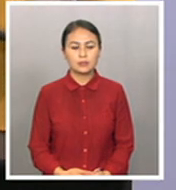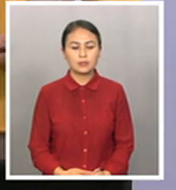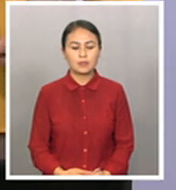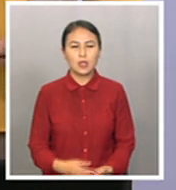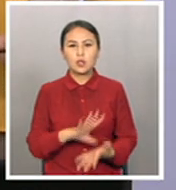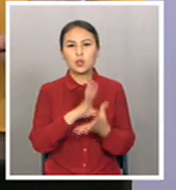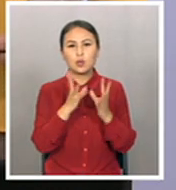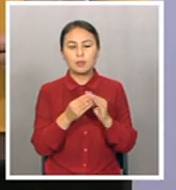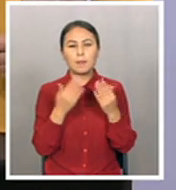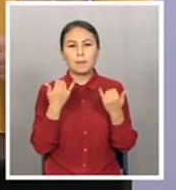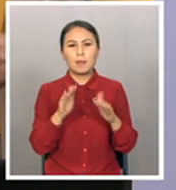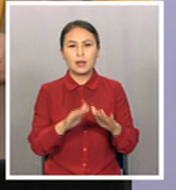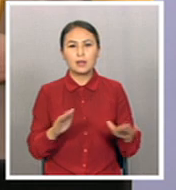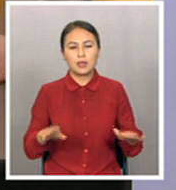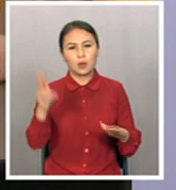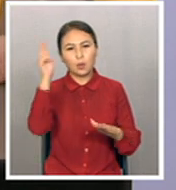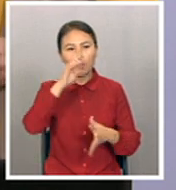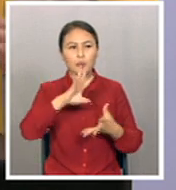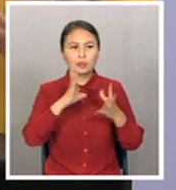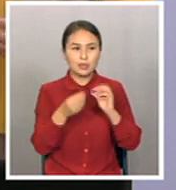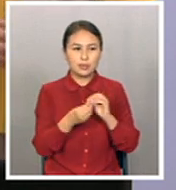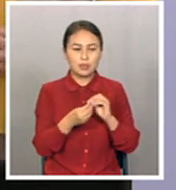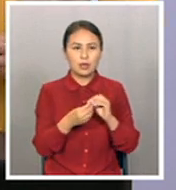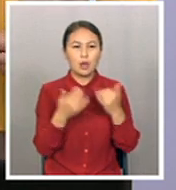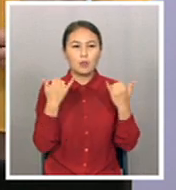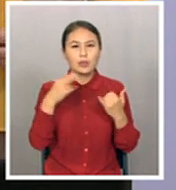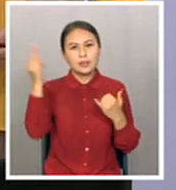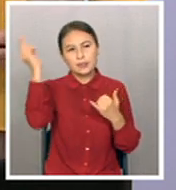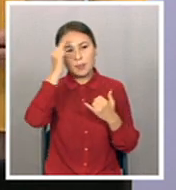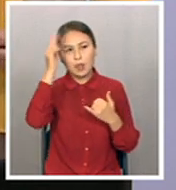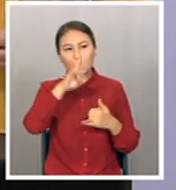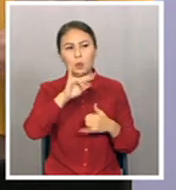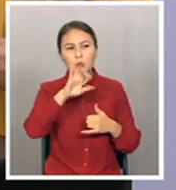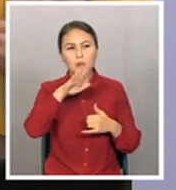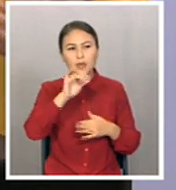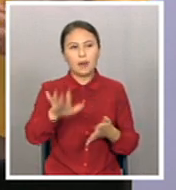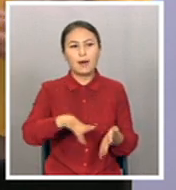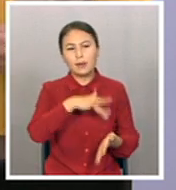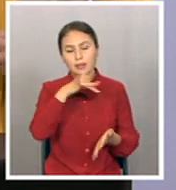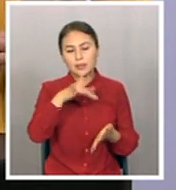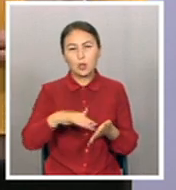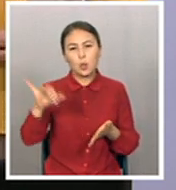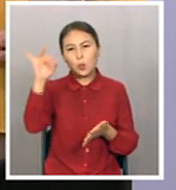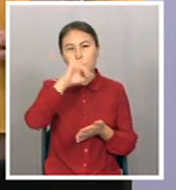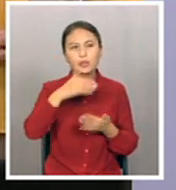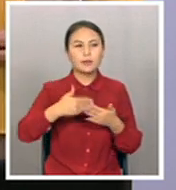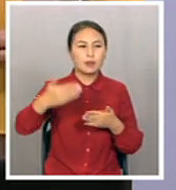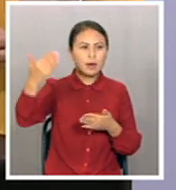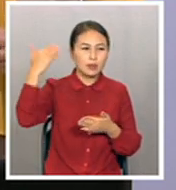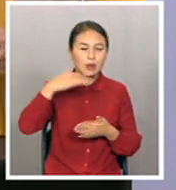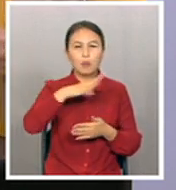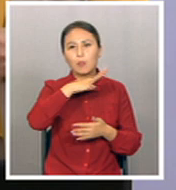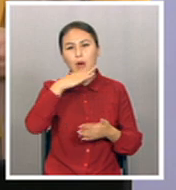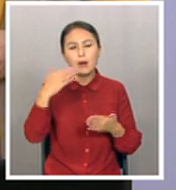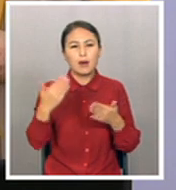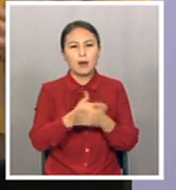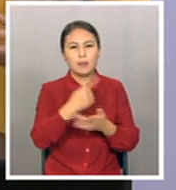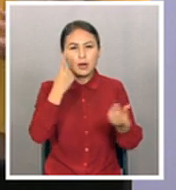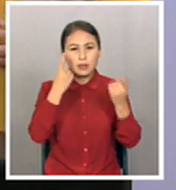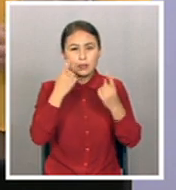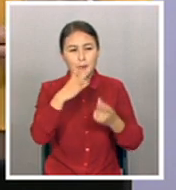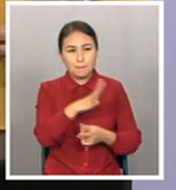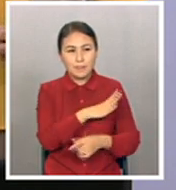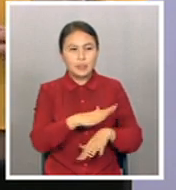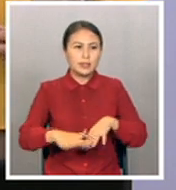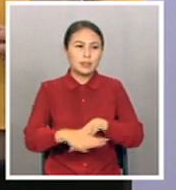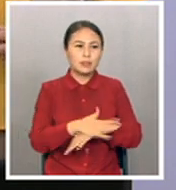Сонымен балалар, бүгінгі сабақты қорытындыласақ, бүгінгі сабақта Нұрсұлтан қаласының көне тарихынан көптеген мағлұмат алдыңыздар,